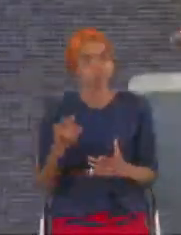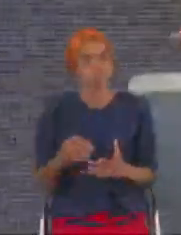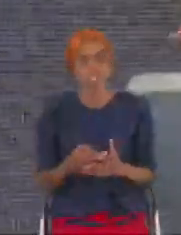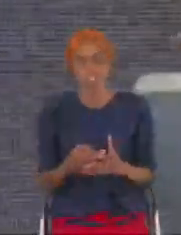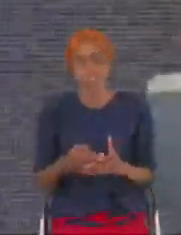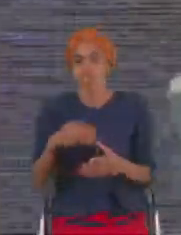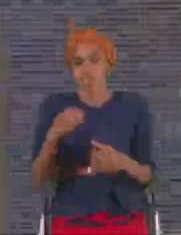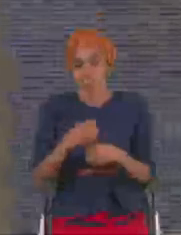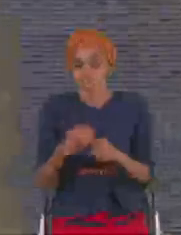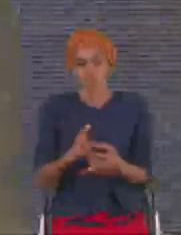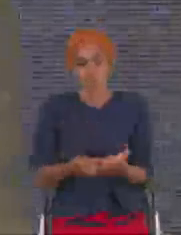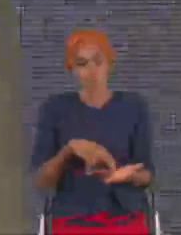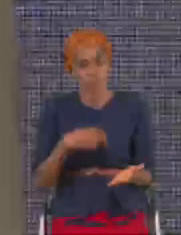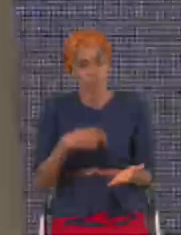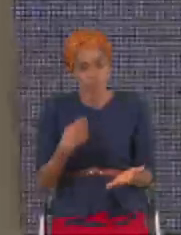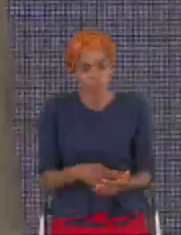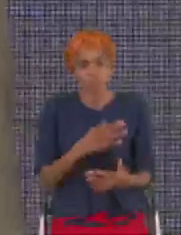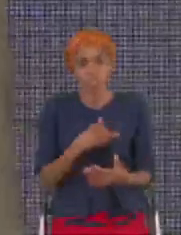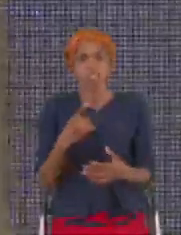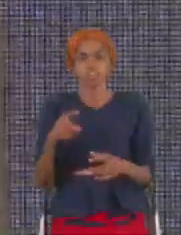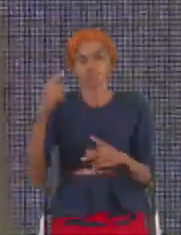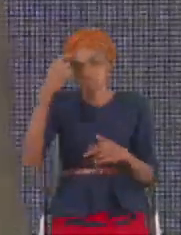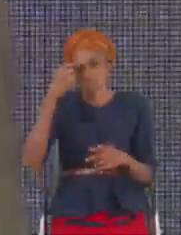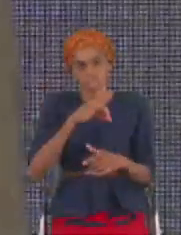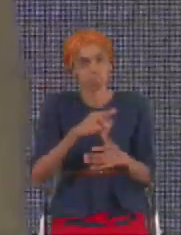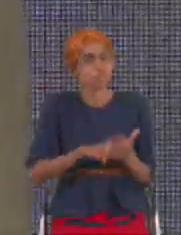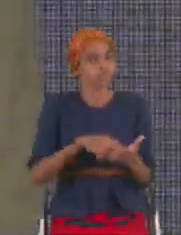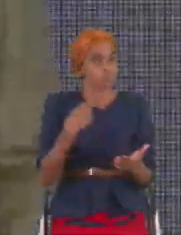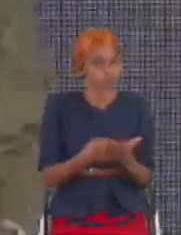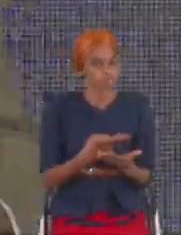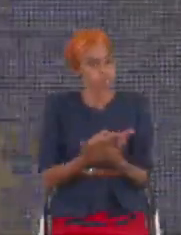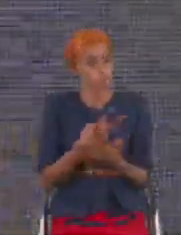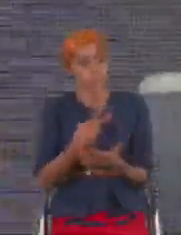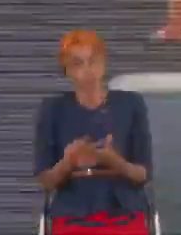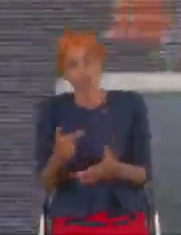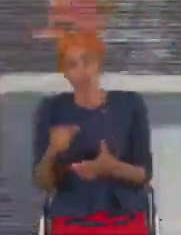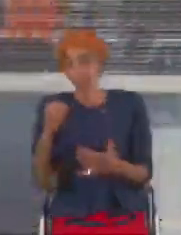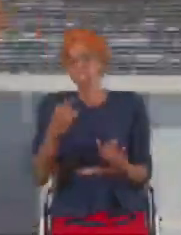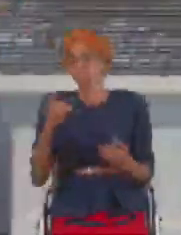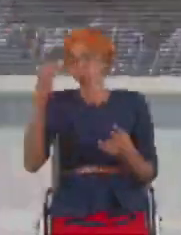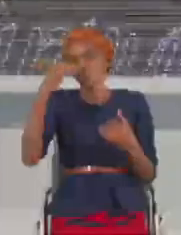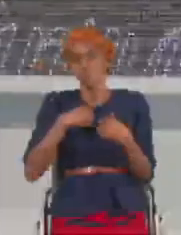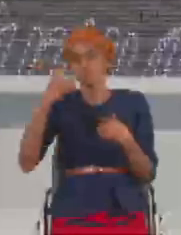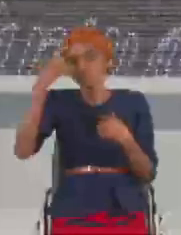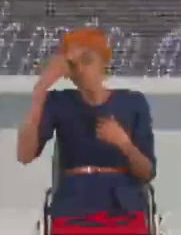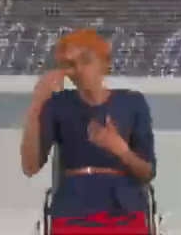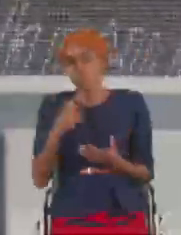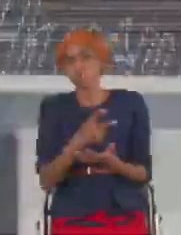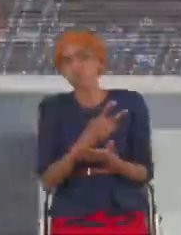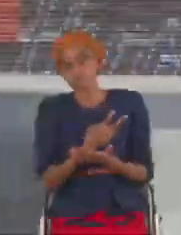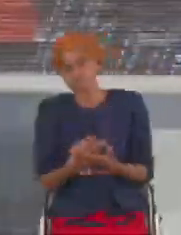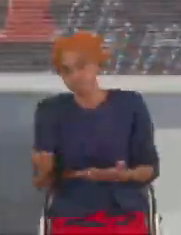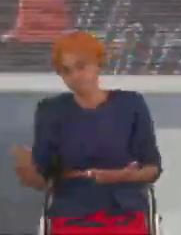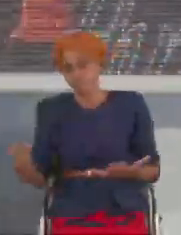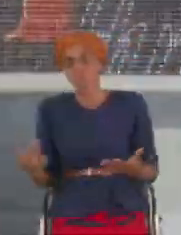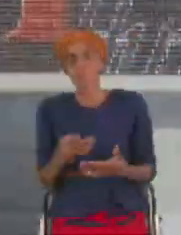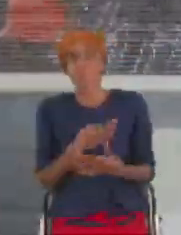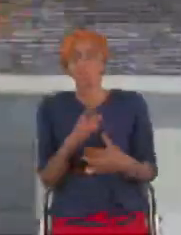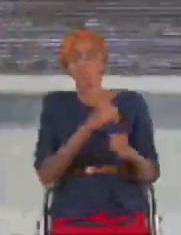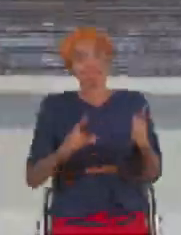à eau et je pense à la victime victime victime et tu as l'état d'esprit des victimes